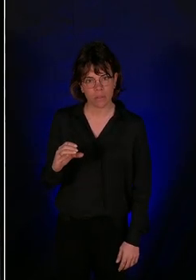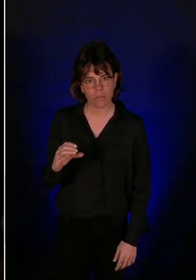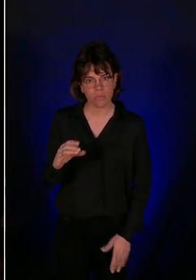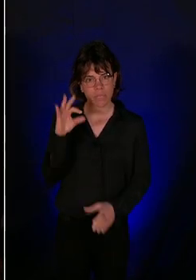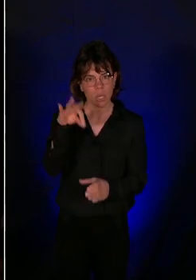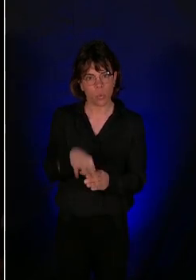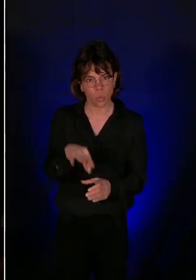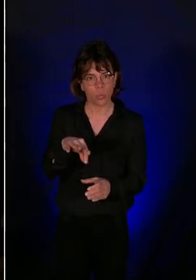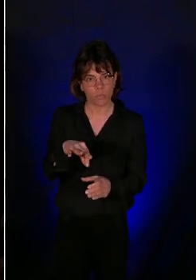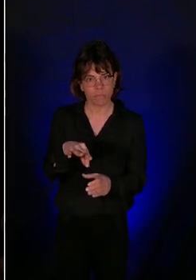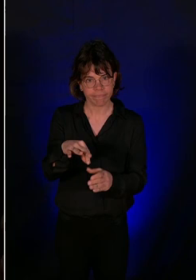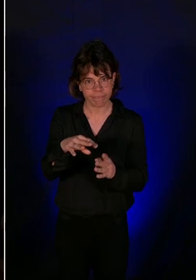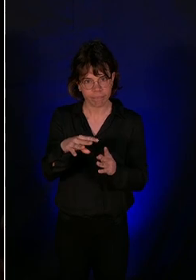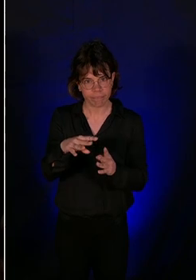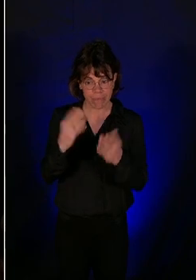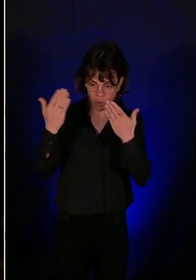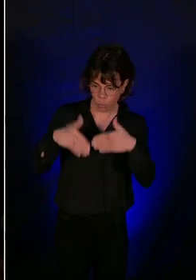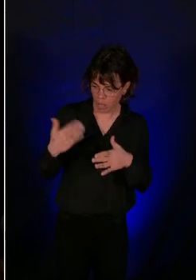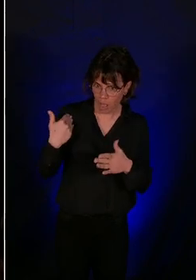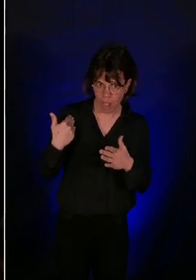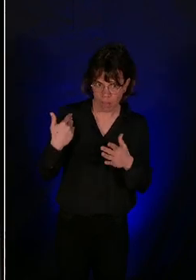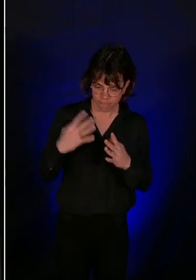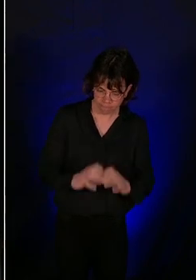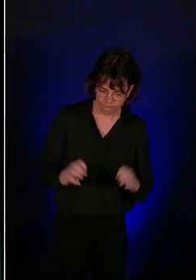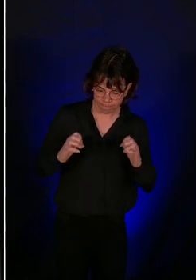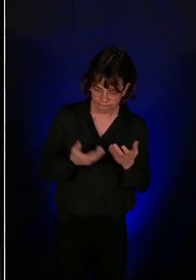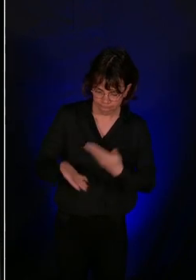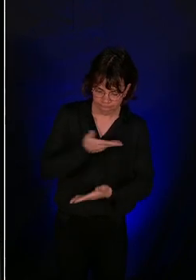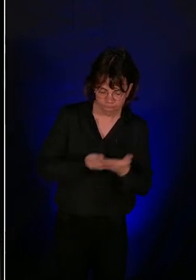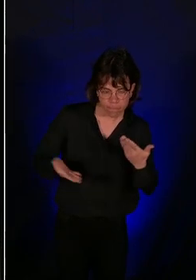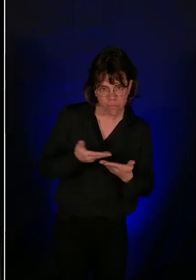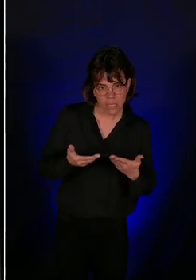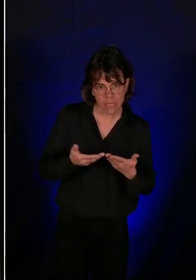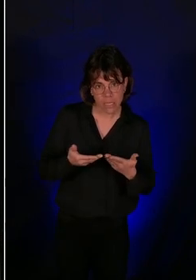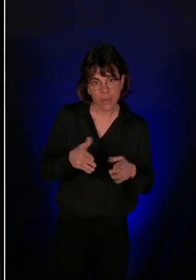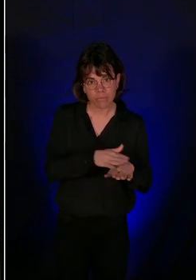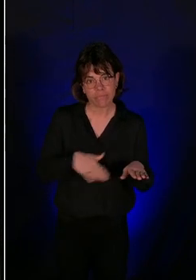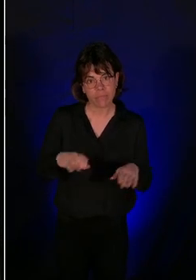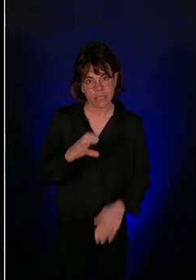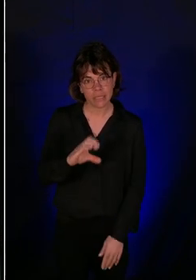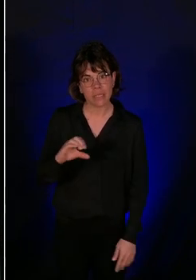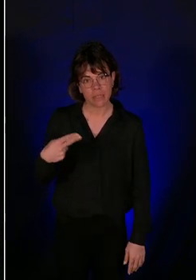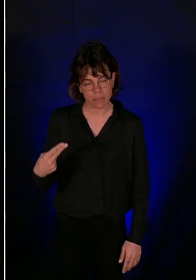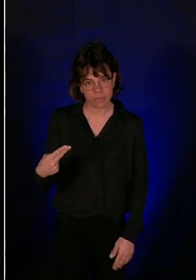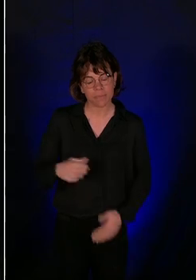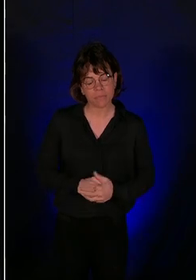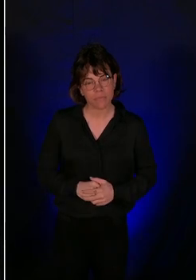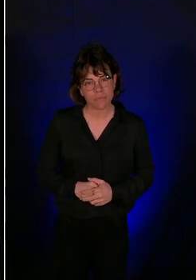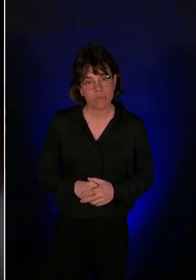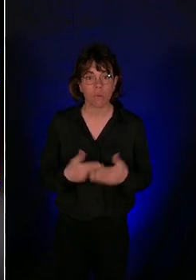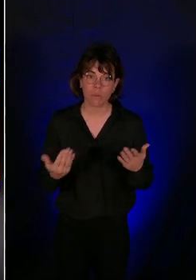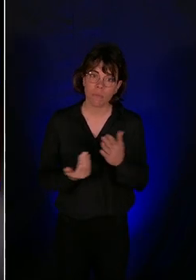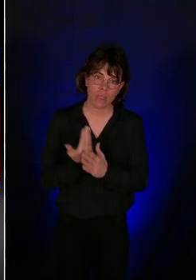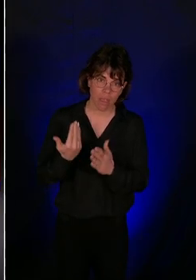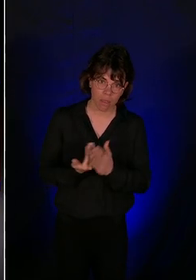élue s'est réunie cette nuit, ainsi que le CCN. Et donc, nous sommes en mesure ce